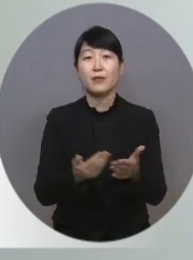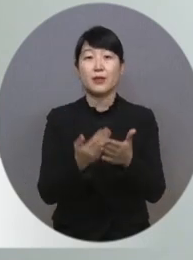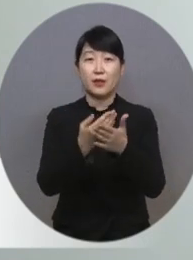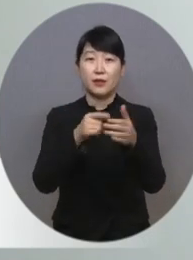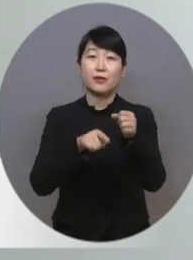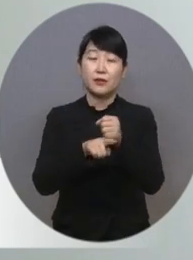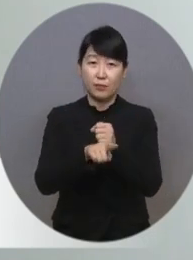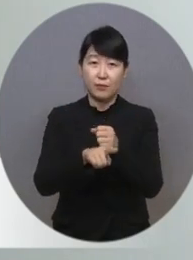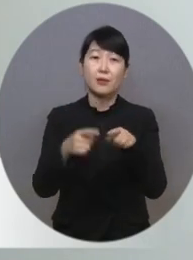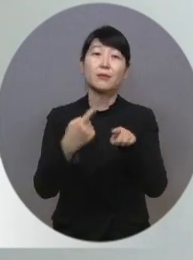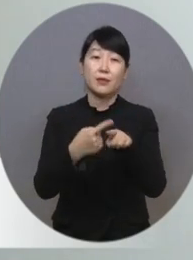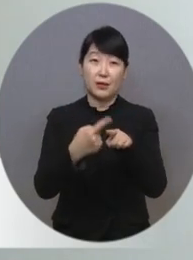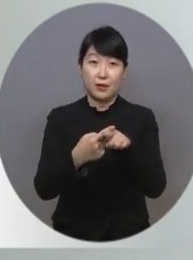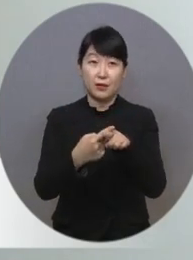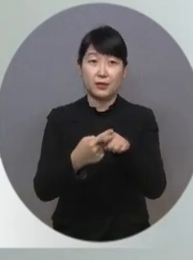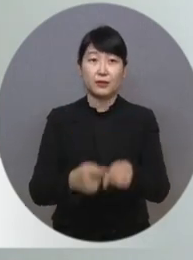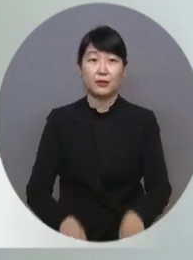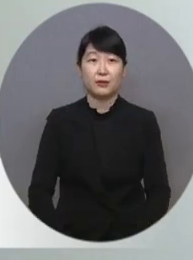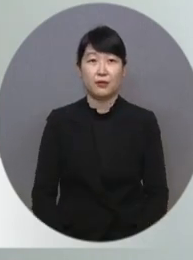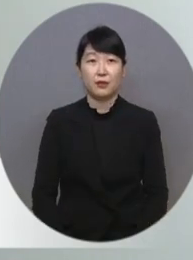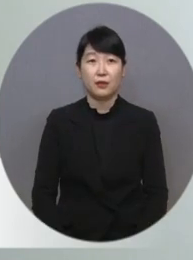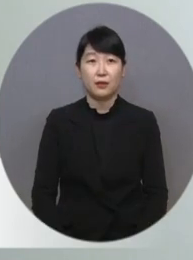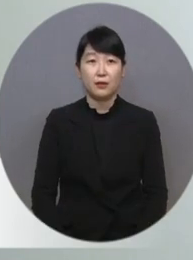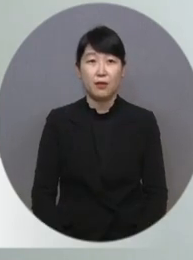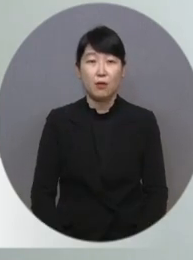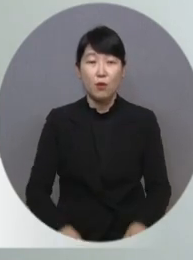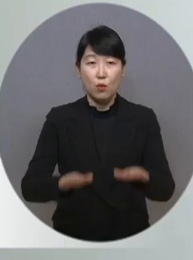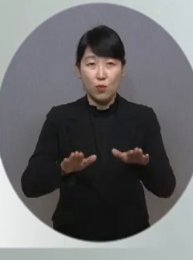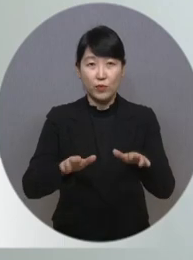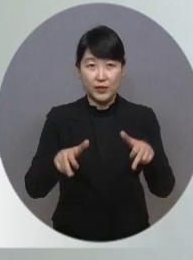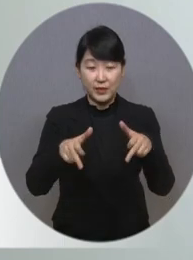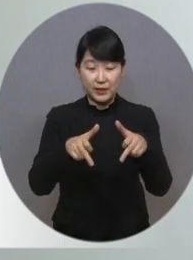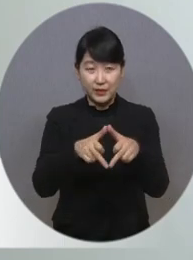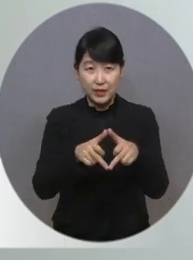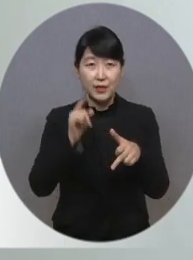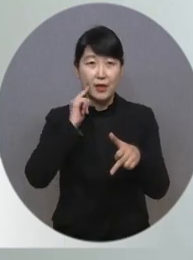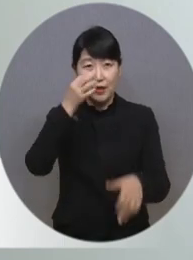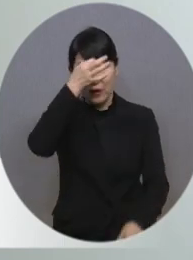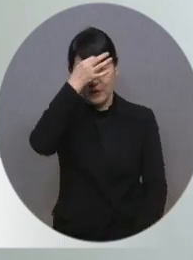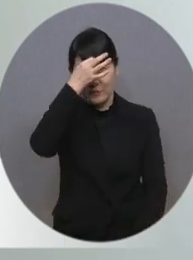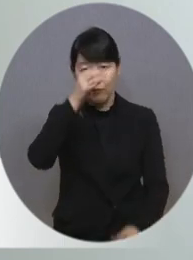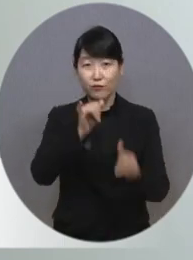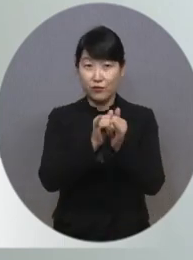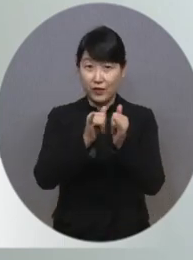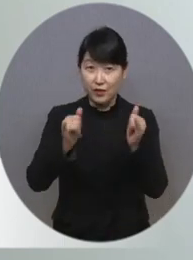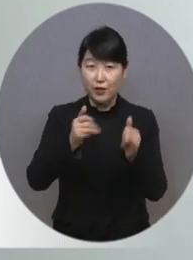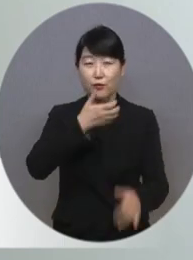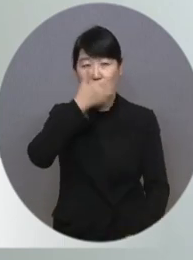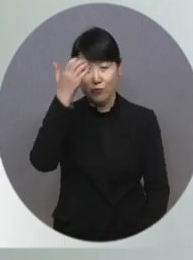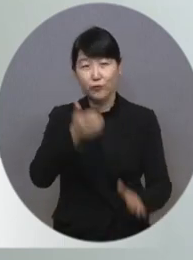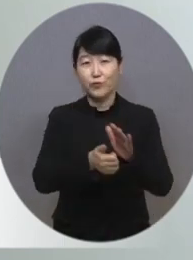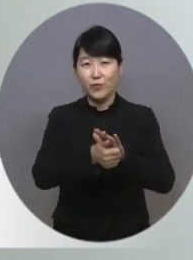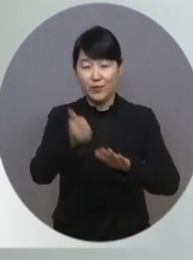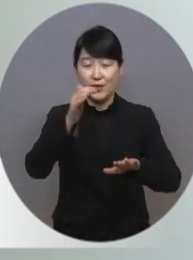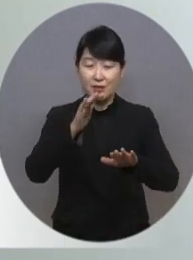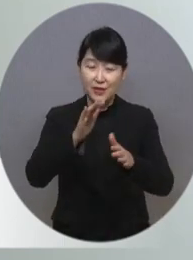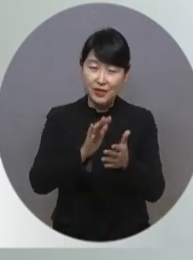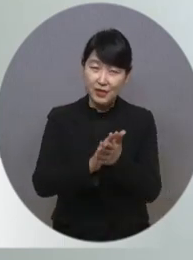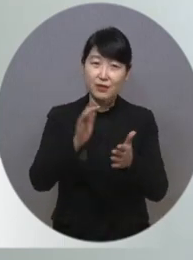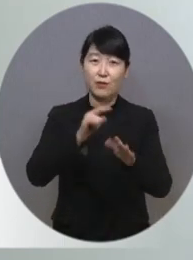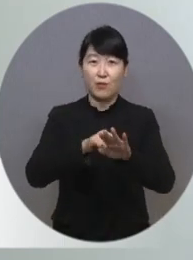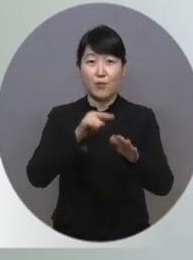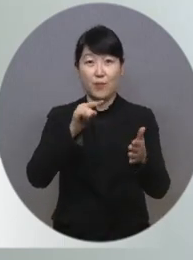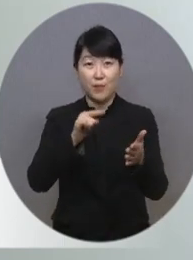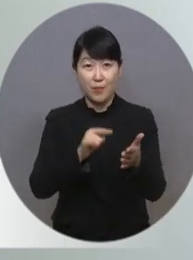그런 척도라고 생각합니다. 오늘 장애예술 작가의 꿈과 희망 그리고 열정을